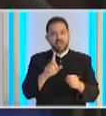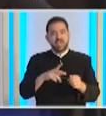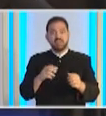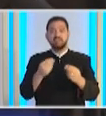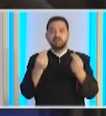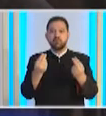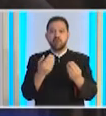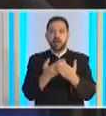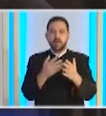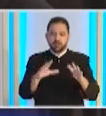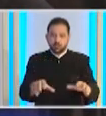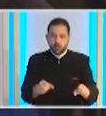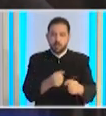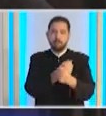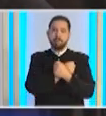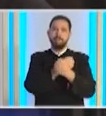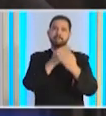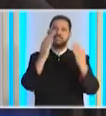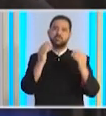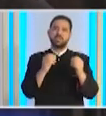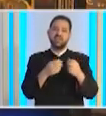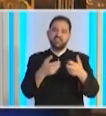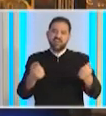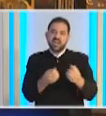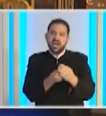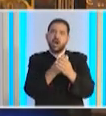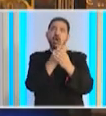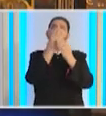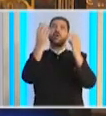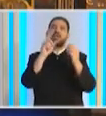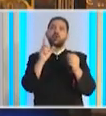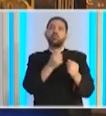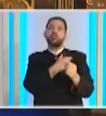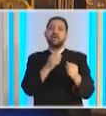indispensabilă mântuirii. Fără de înnoire nu putem să ajungem la mântuire. Vedem lucrul